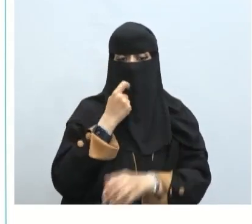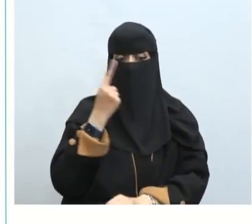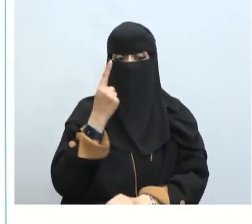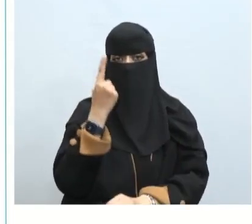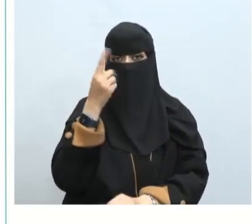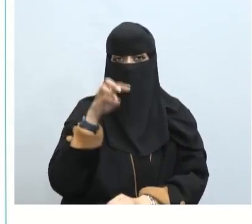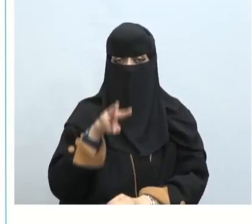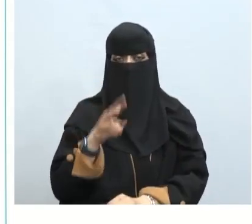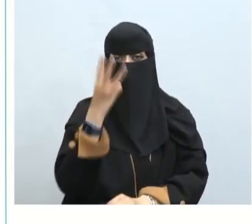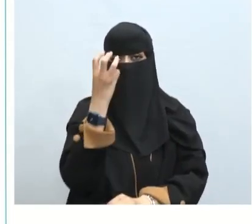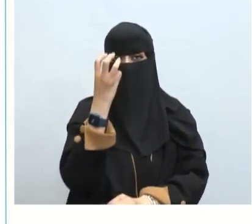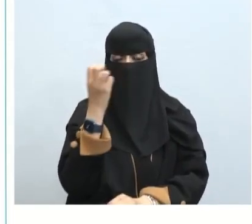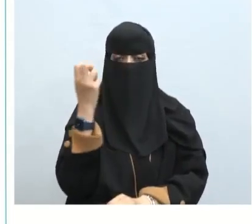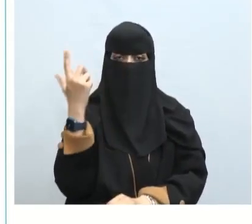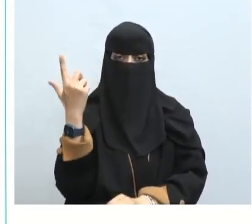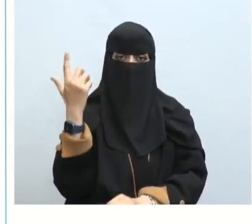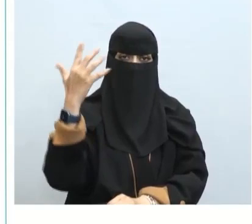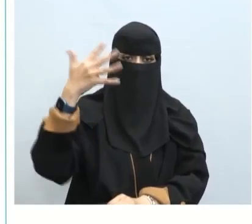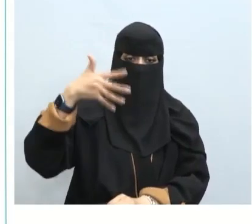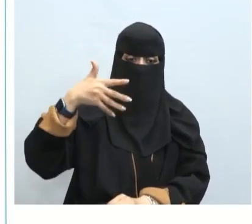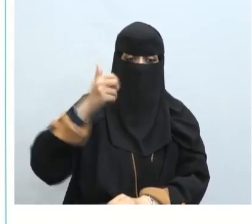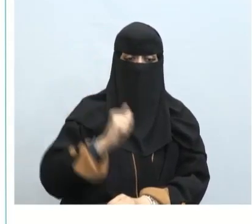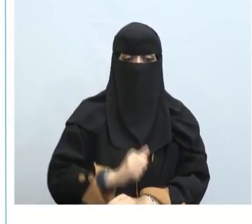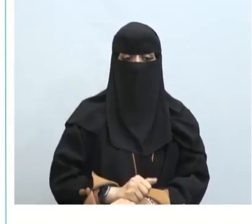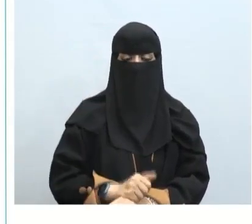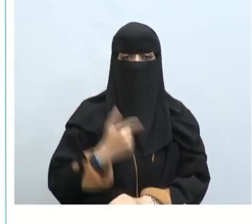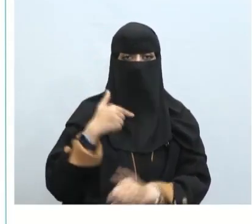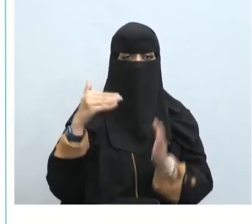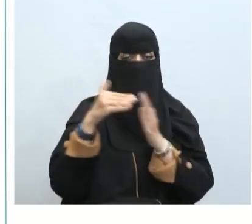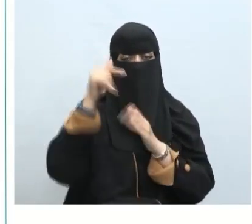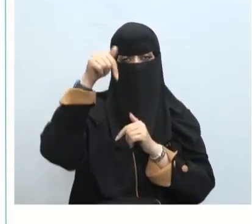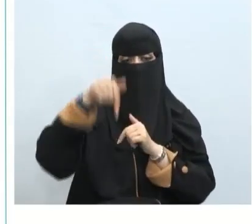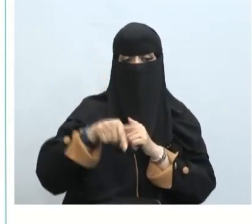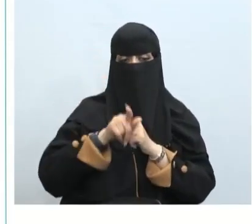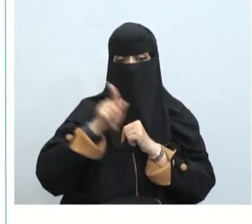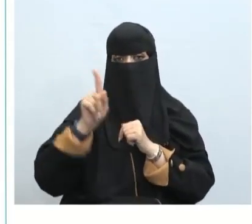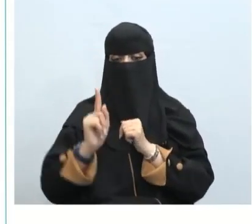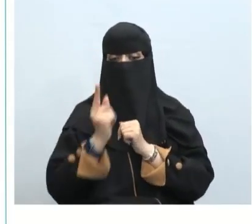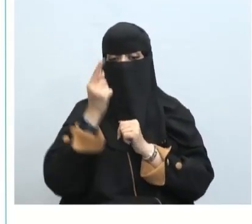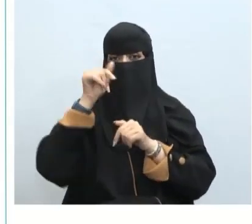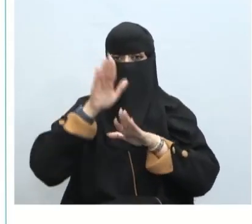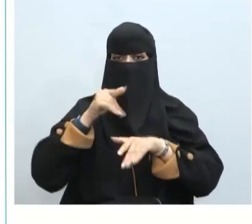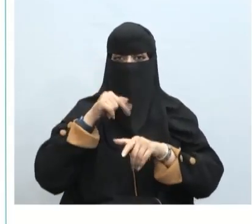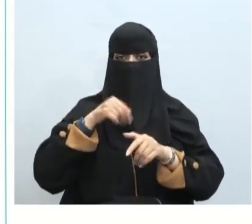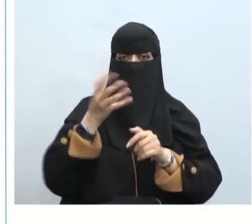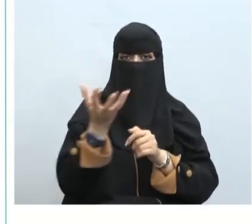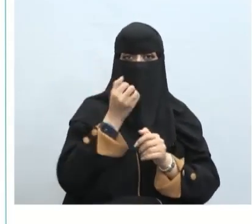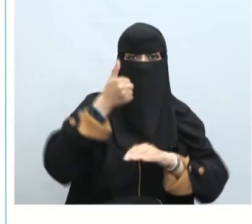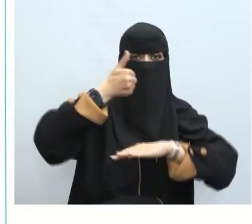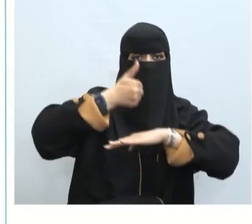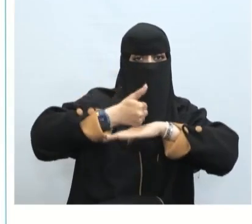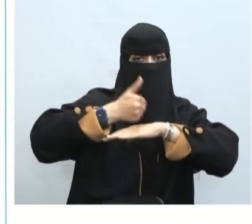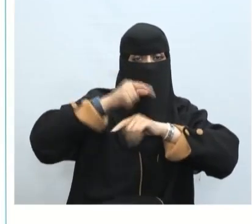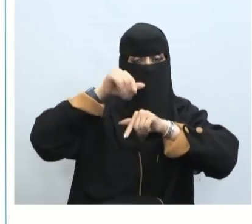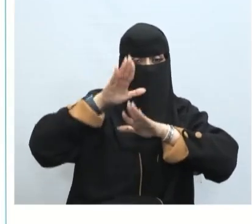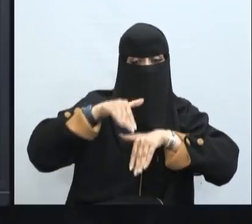العالم ومنذ اكتشاف النفط في عام 1357 حتى اليوم وهو يمثل المورد